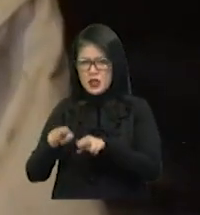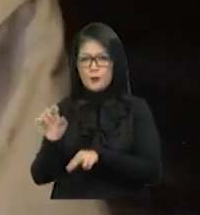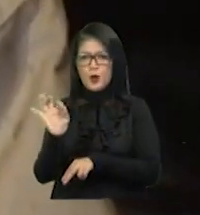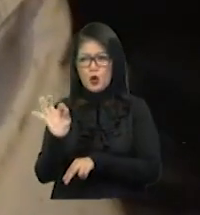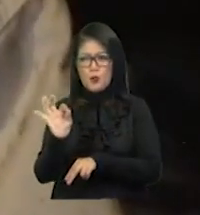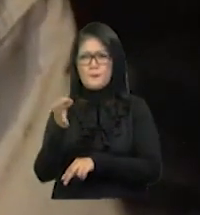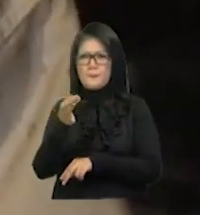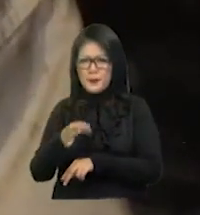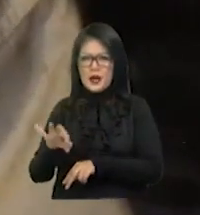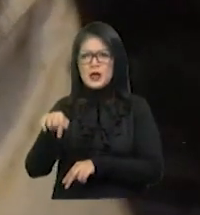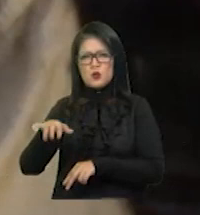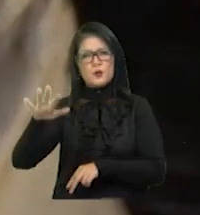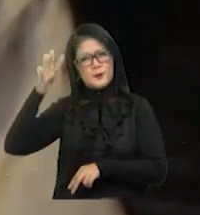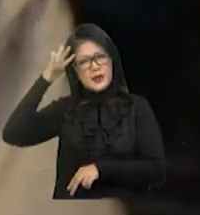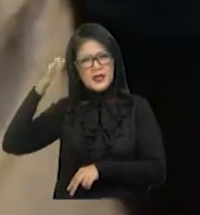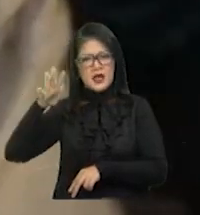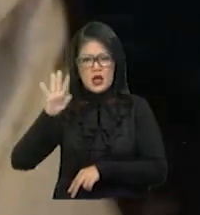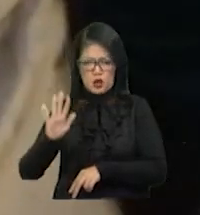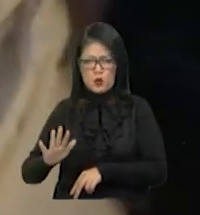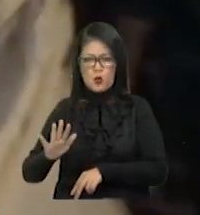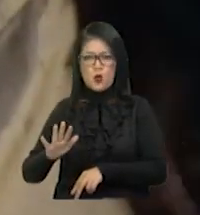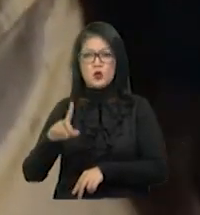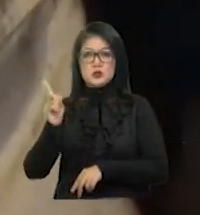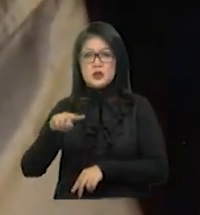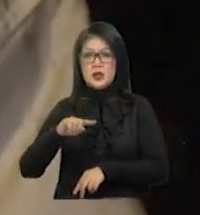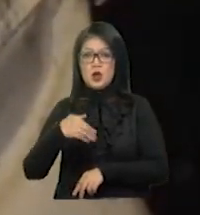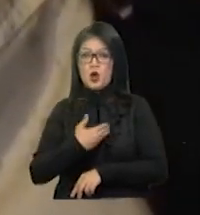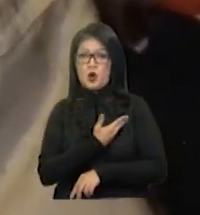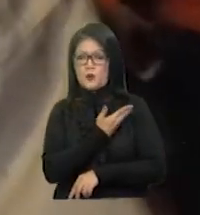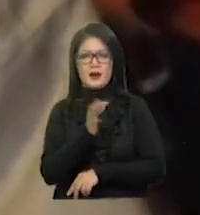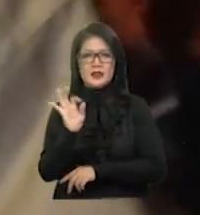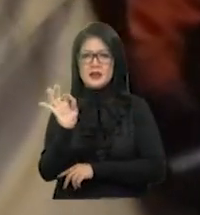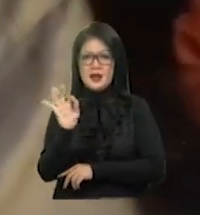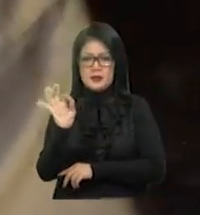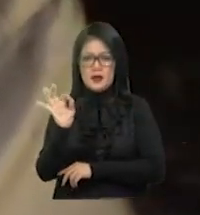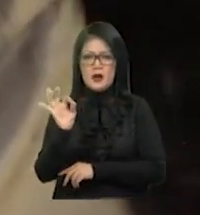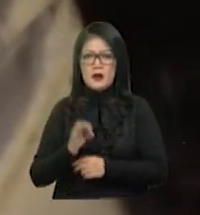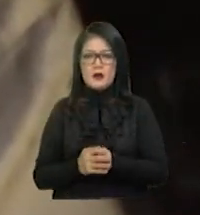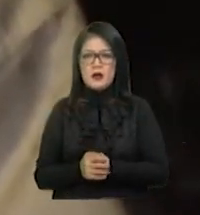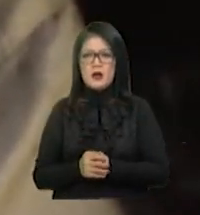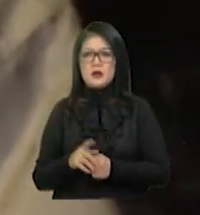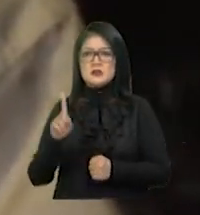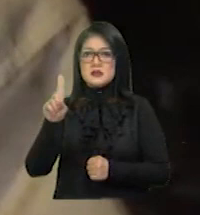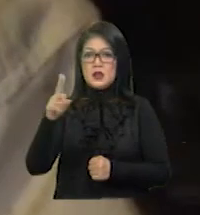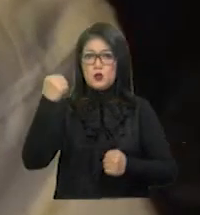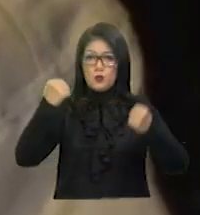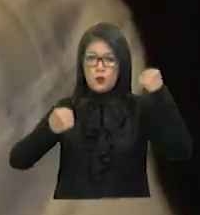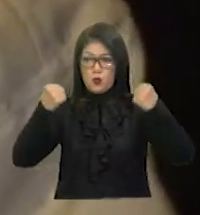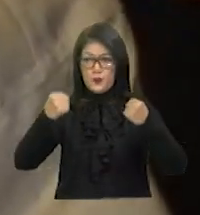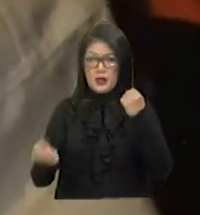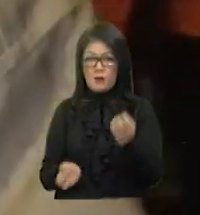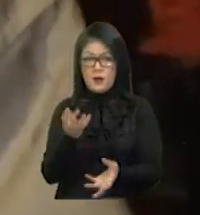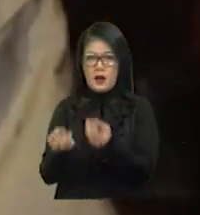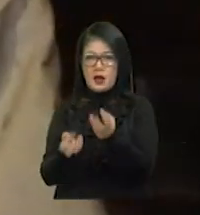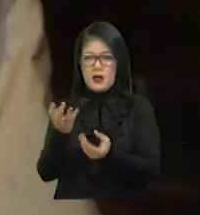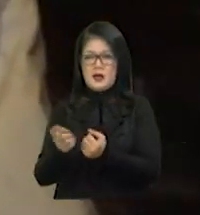aja. Nah, kebetulan tidak ada korban. Hanya satu unit mobil yang terbakar. Untuk objek